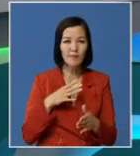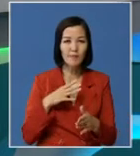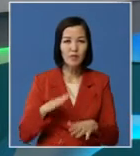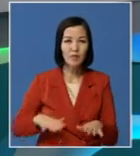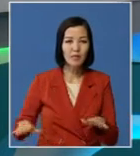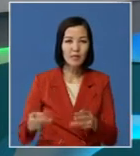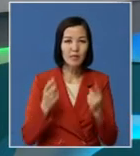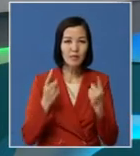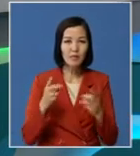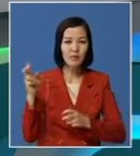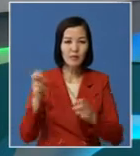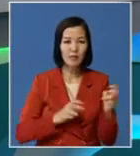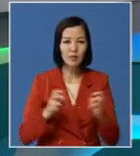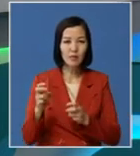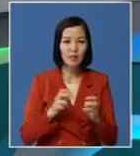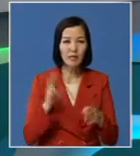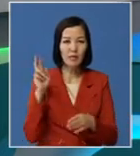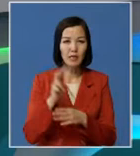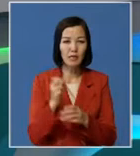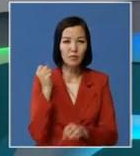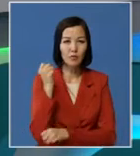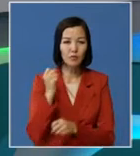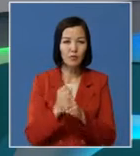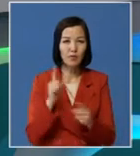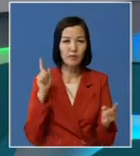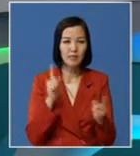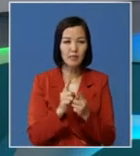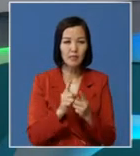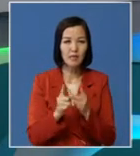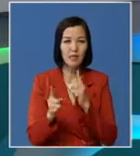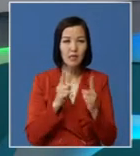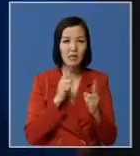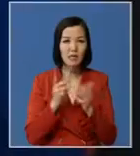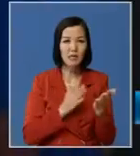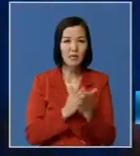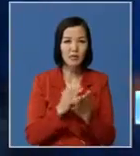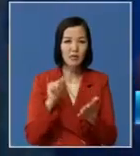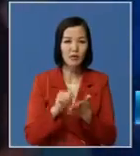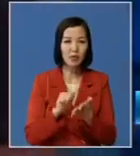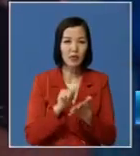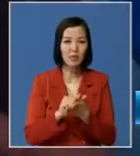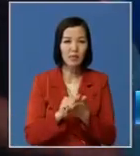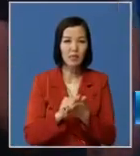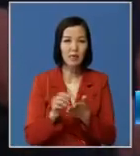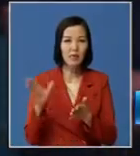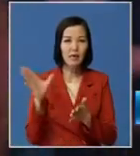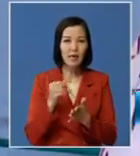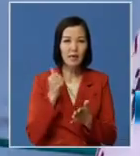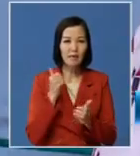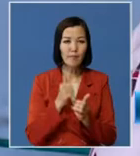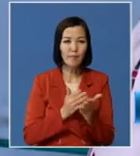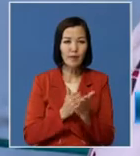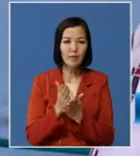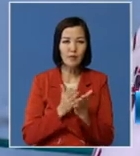олар Сыр өңіріндегі ірі кәсіпорындарды аралап, жұмысшылармен кездесті. жиында саяси құжаттың әр бағыты бойынша